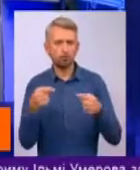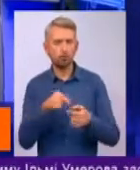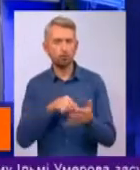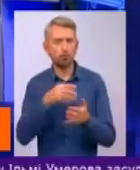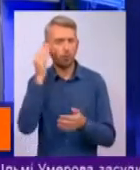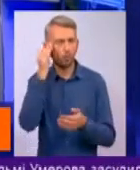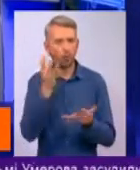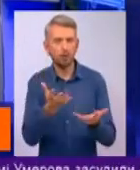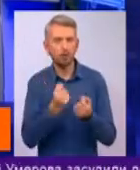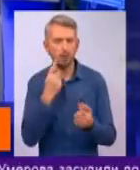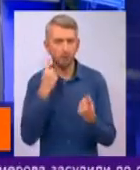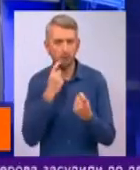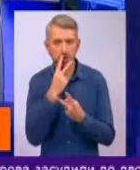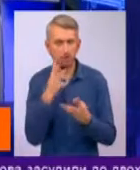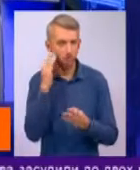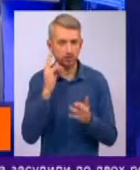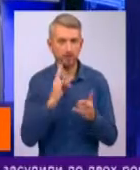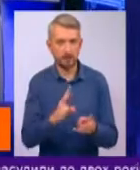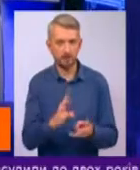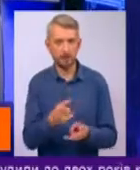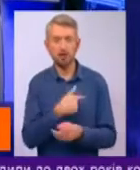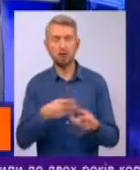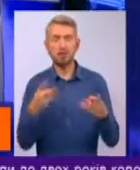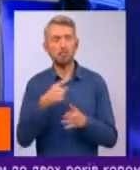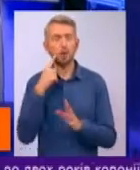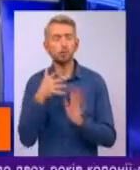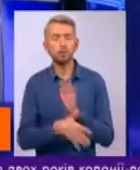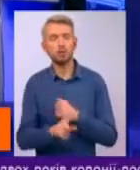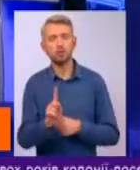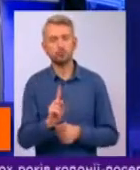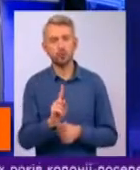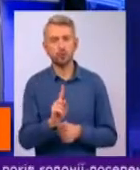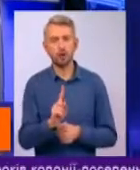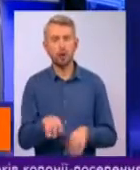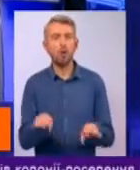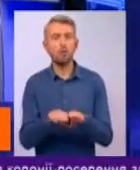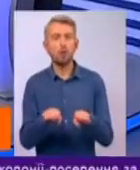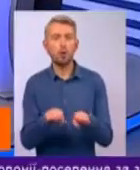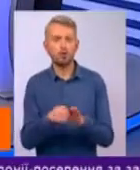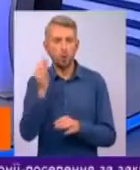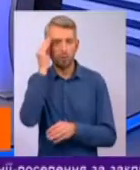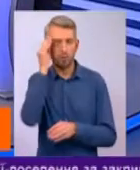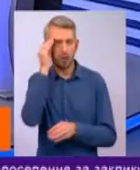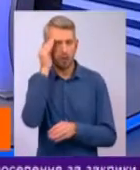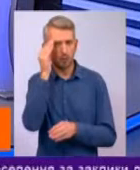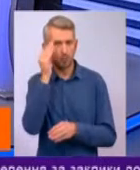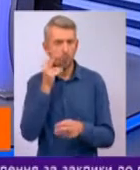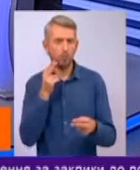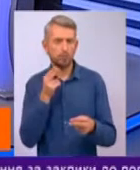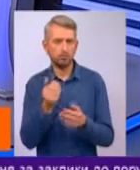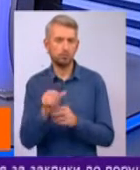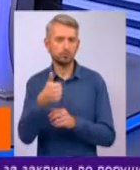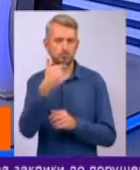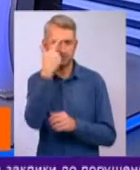інформації, а не бачить тут диверсії. Отже, нам треба розуміти, що подібна упереджена заява, вона пов'язана або з тим,